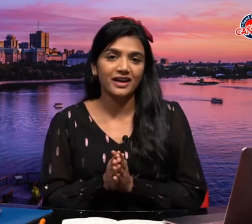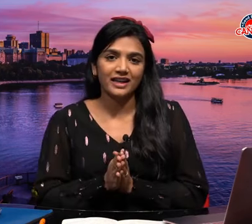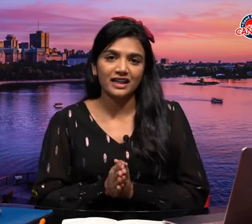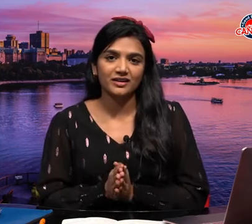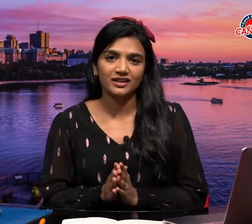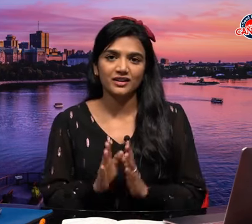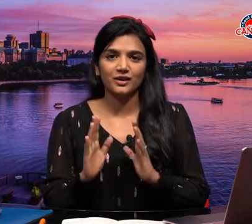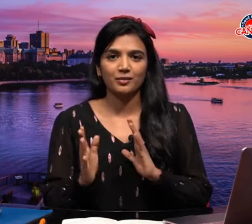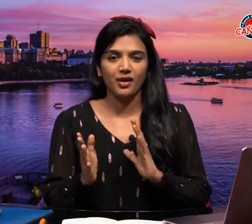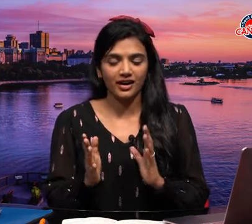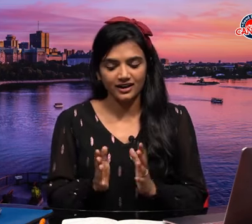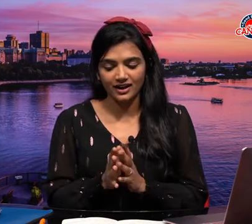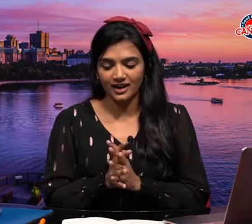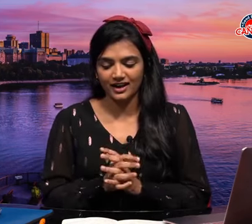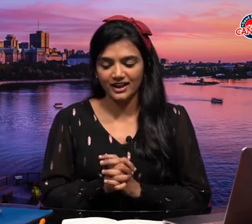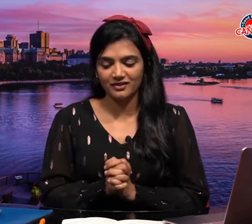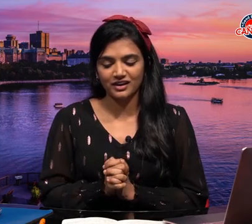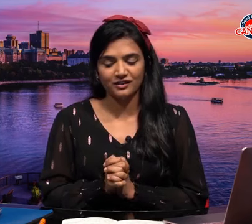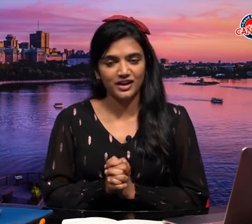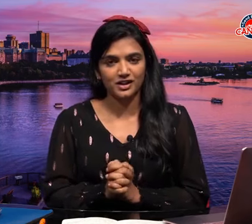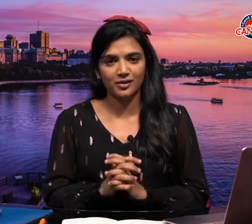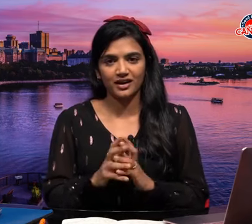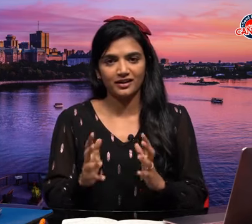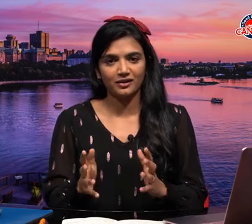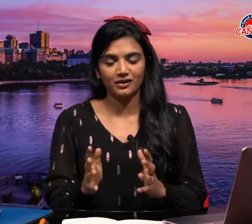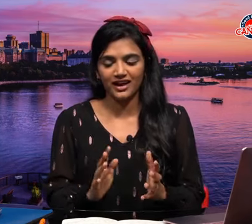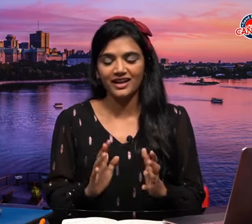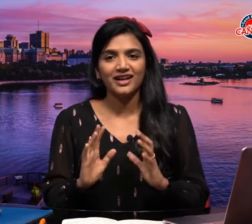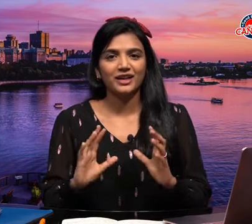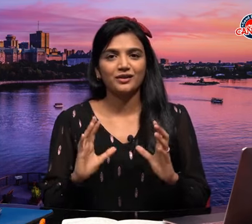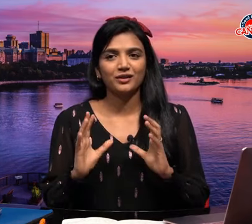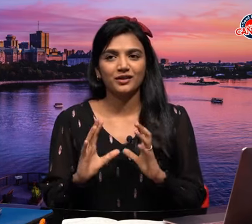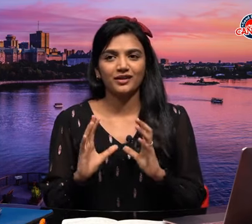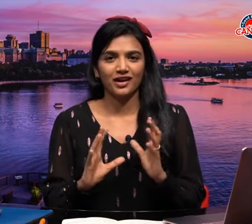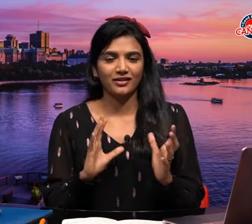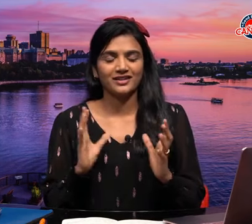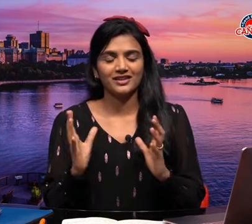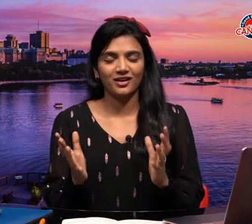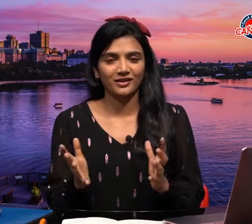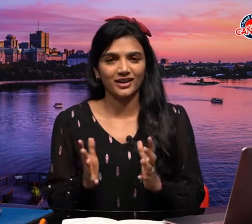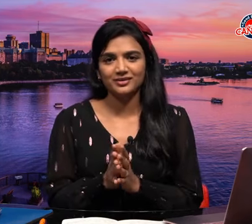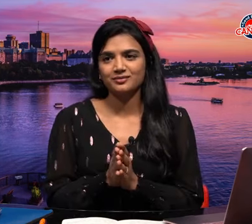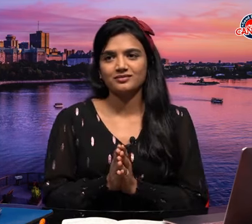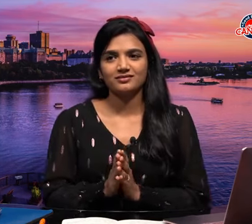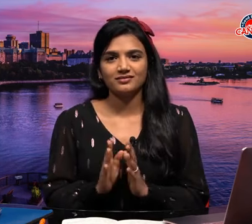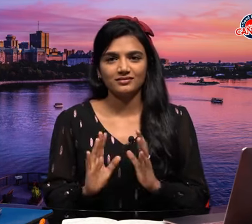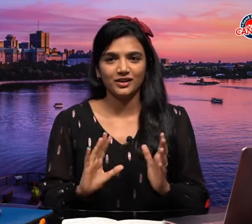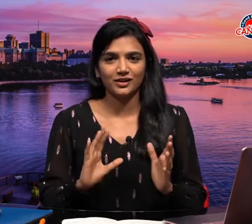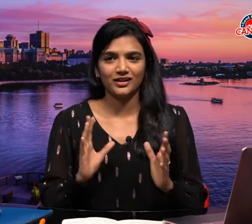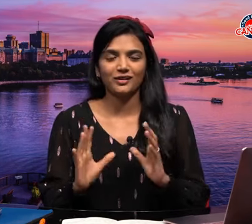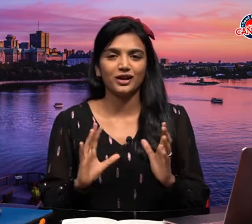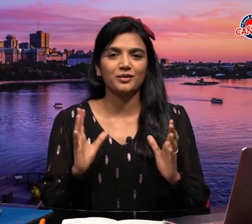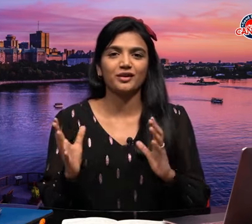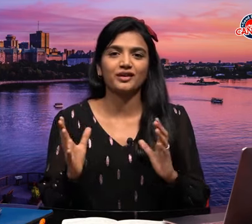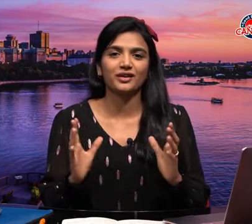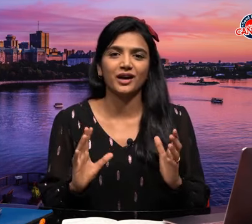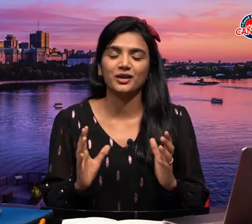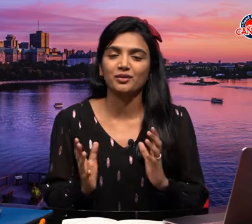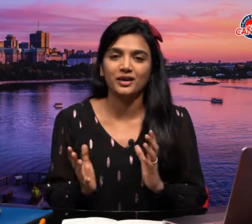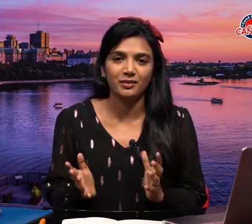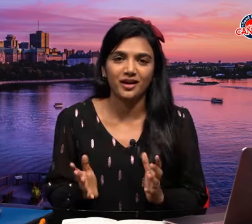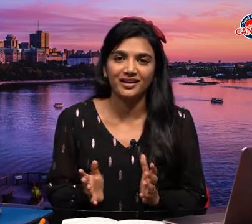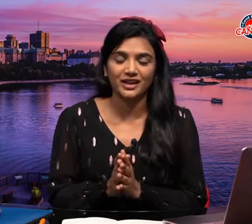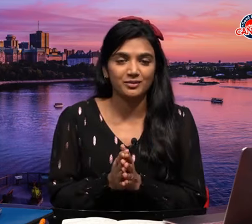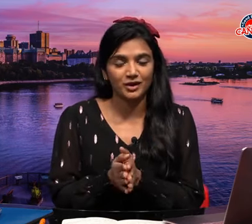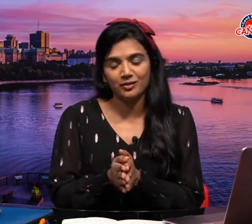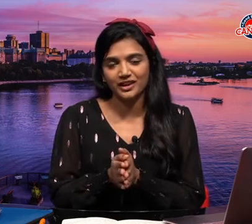போகின்றோம். இதில் வந்து ஒரு பாடல், இதை வந்து ரேச்சல் பாடி உள்ளார். இது வந்து ஒரு ரீசன்ட் சாங் தான். ஒரு எல்லோருக்குமே ஒரு மிகவும்